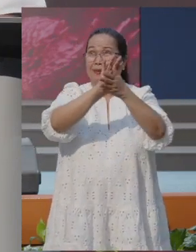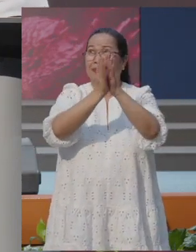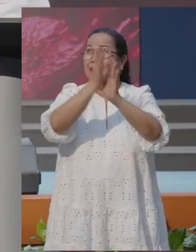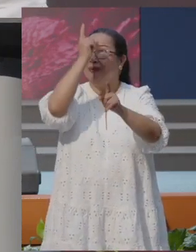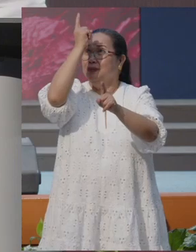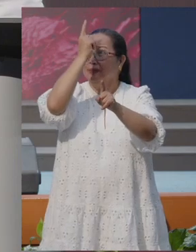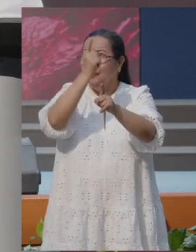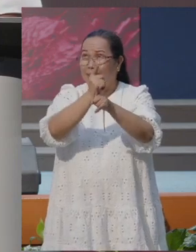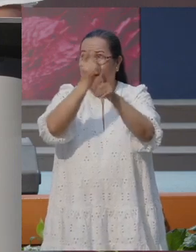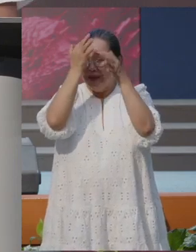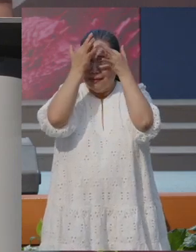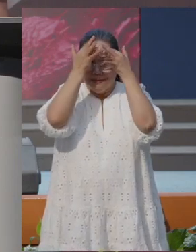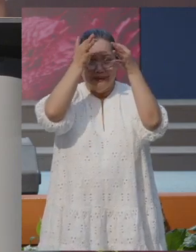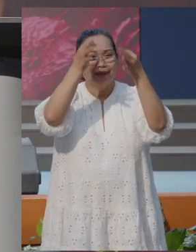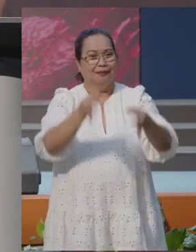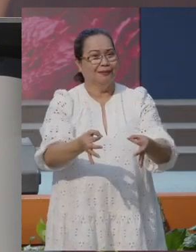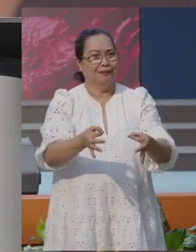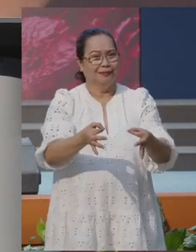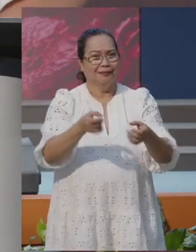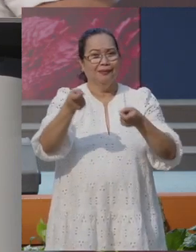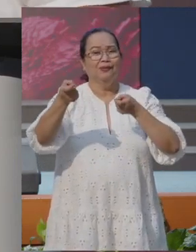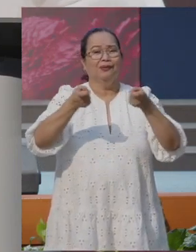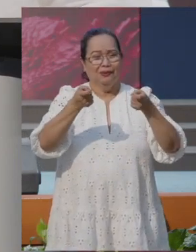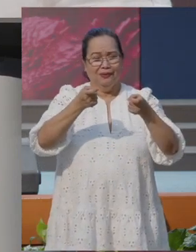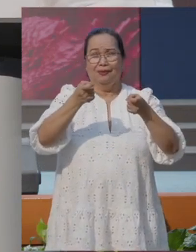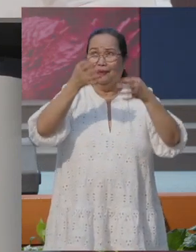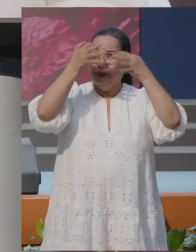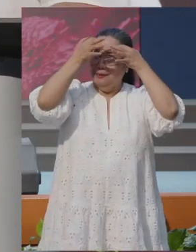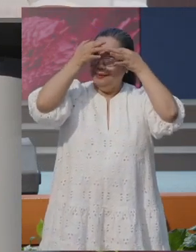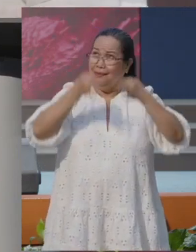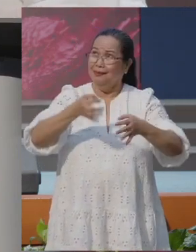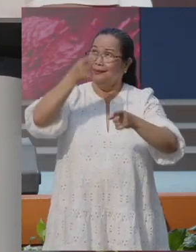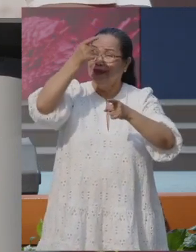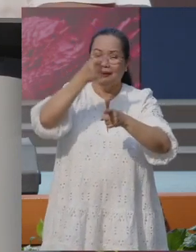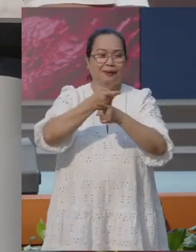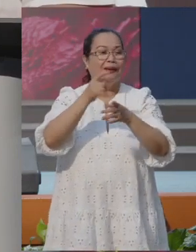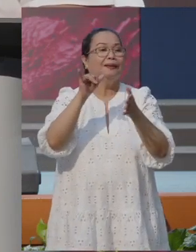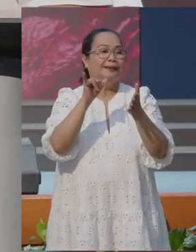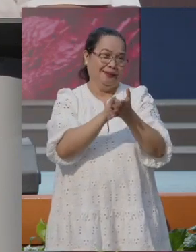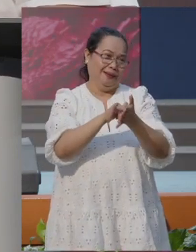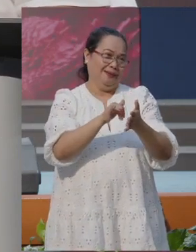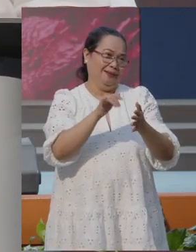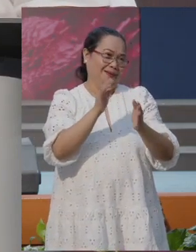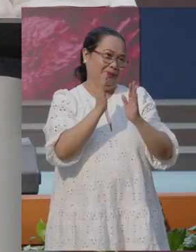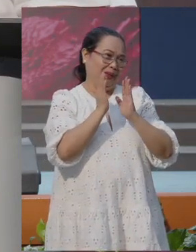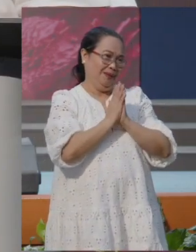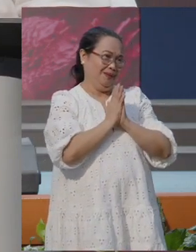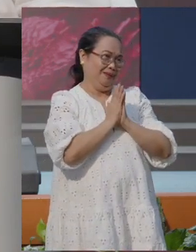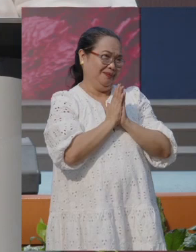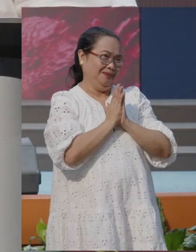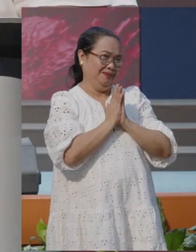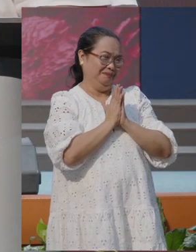makatuwiran ang kanyang pamamahala. Ganon.